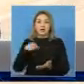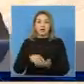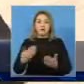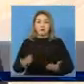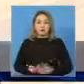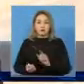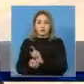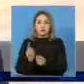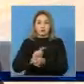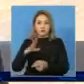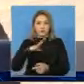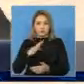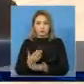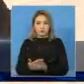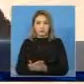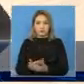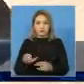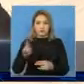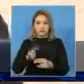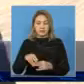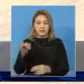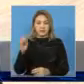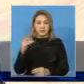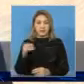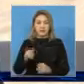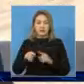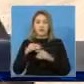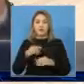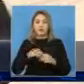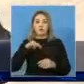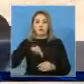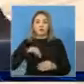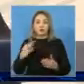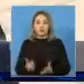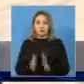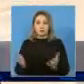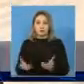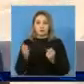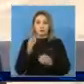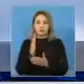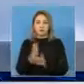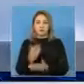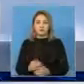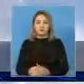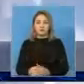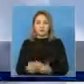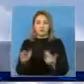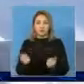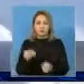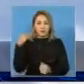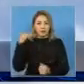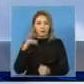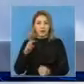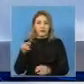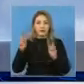тұрғындарына айналатын болды. Өйткені Абайдың рухы жебеп тұратын болды. Абайдың рухы демеп тұрады бұдан кейін. Я, Ақтөбеде